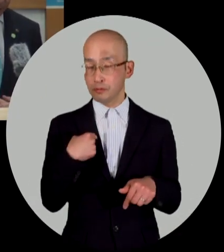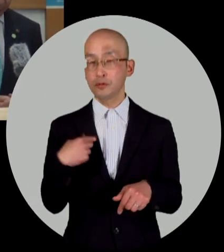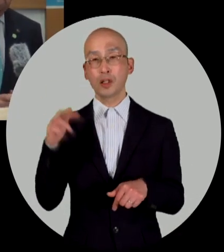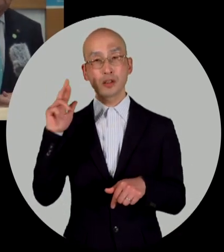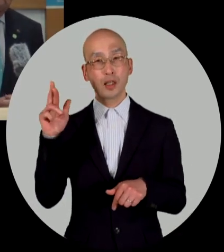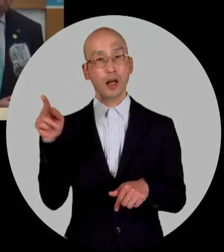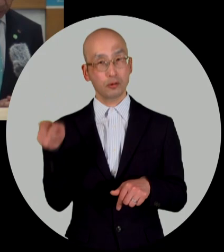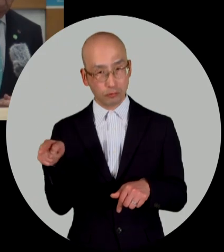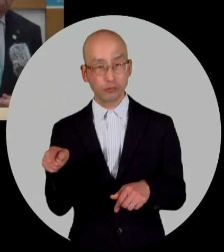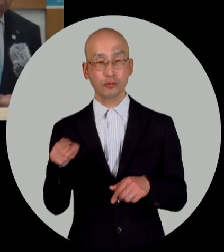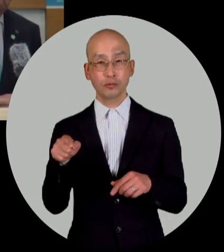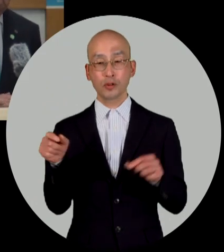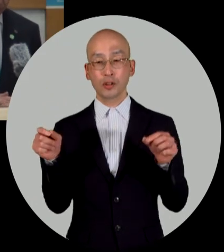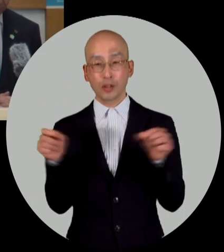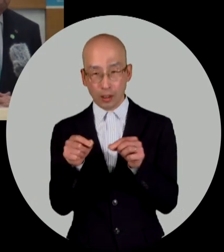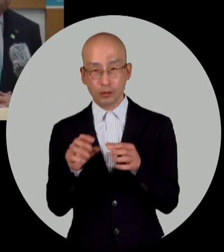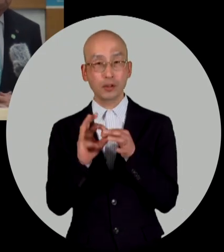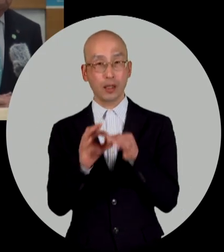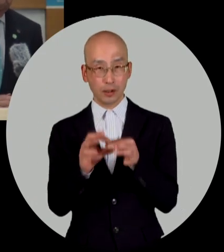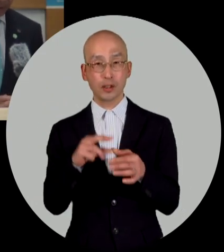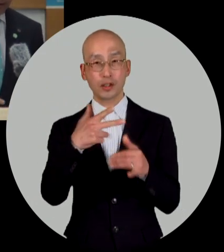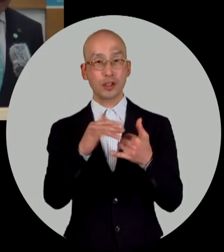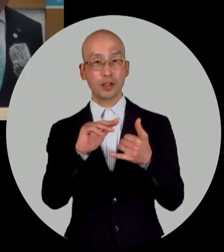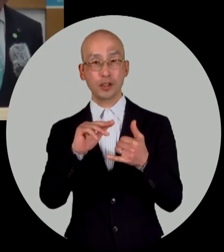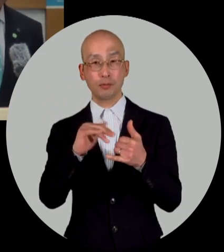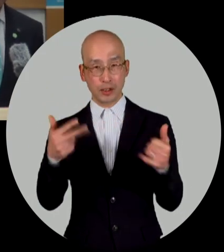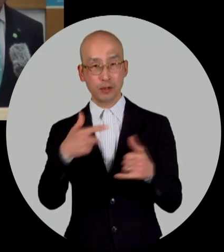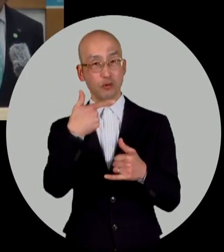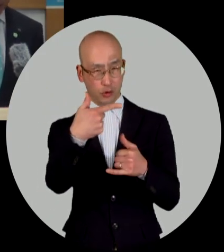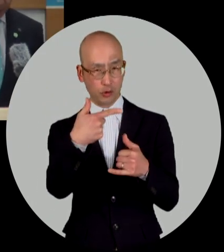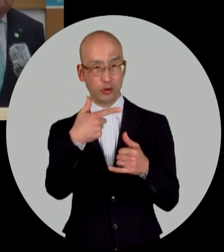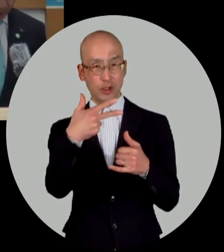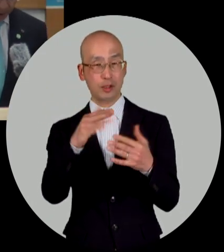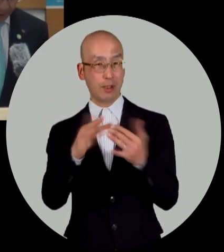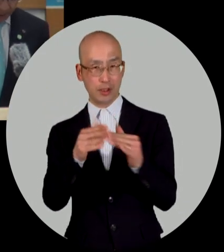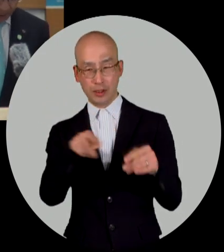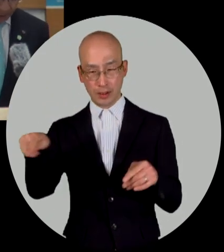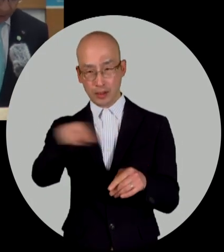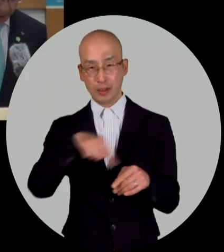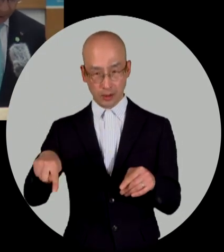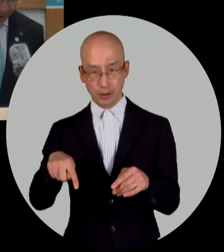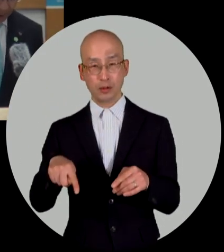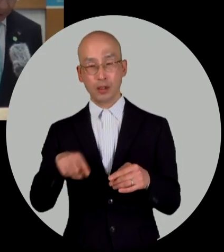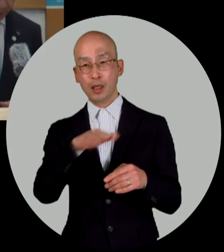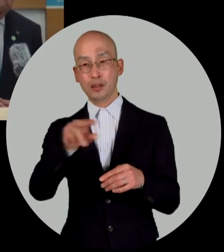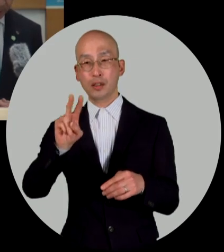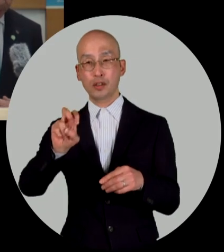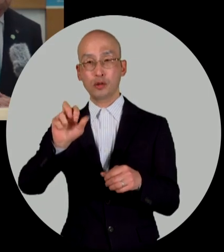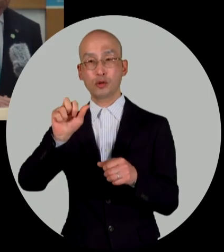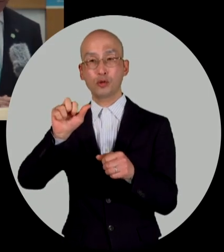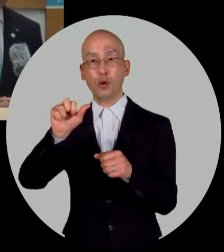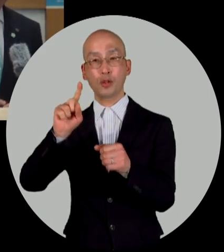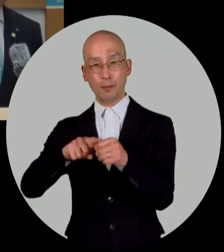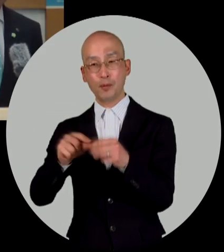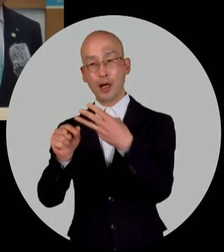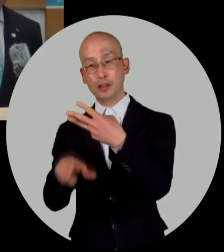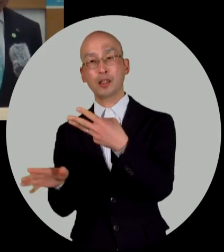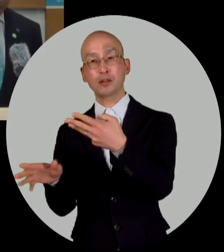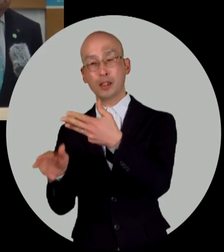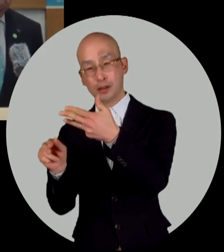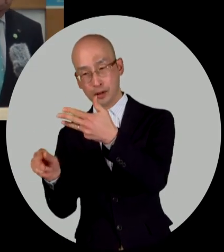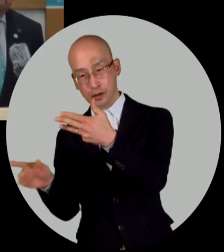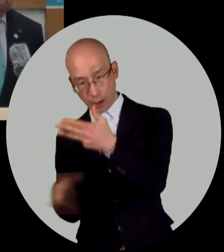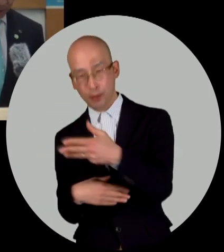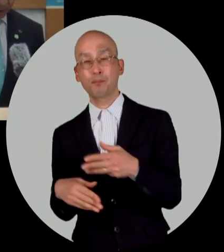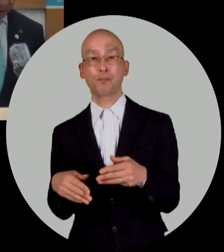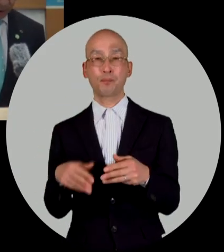の市町6つの市町と、平成25年の8月からJR 奈良線の高速化独占